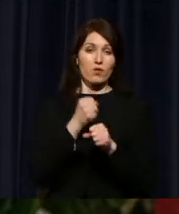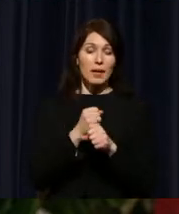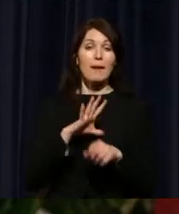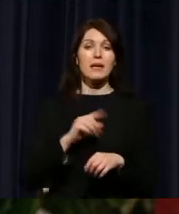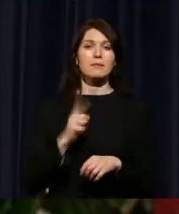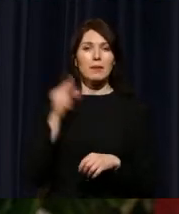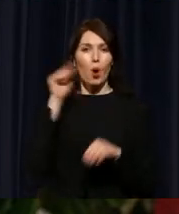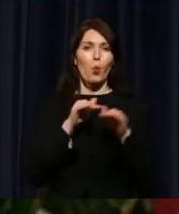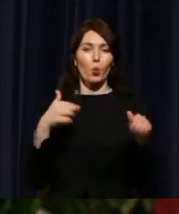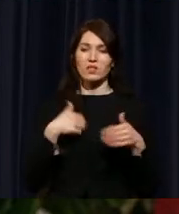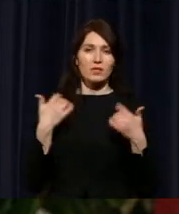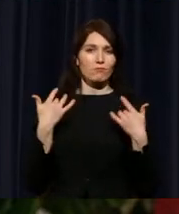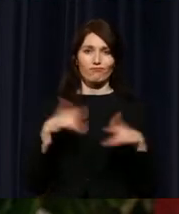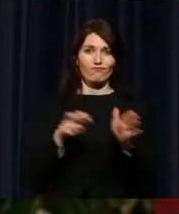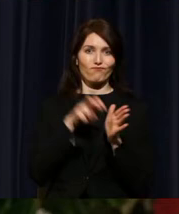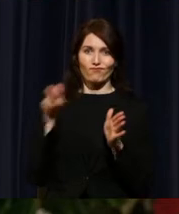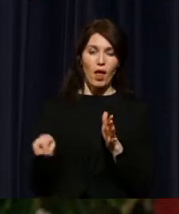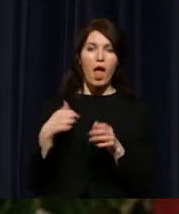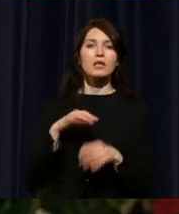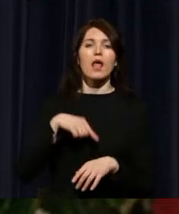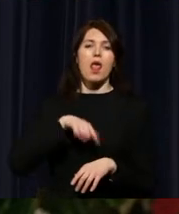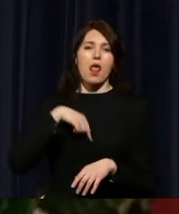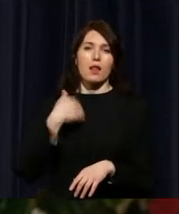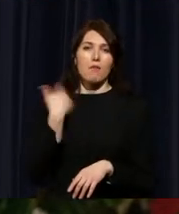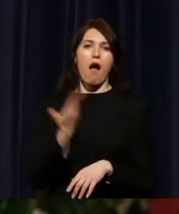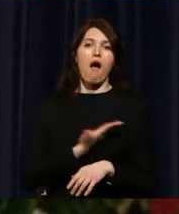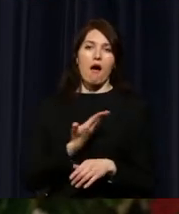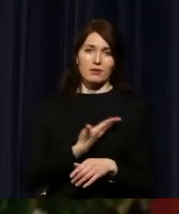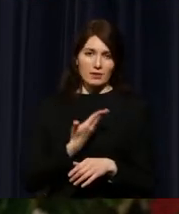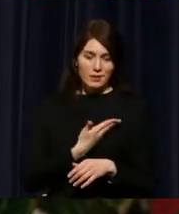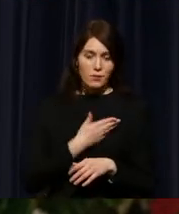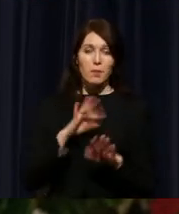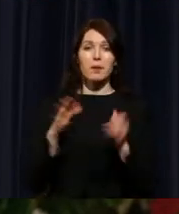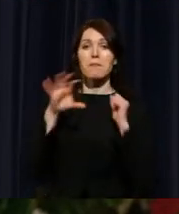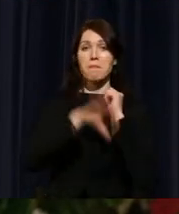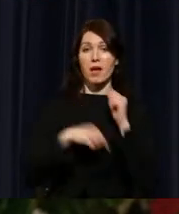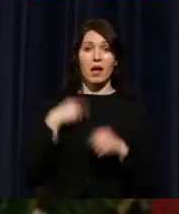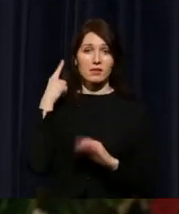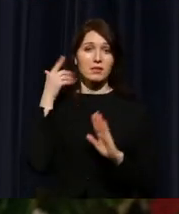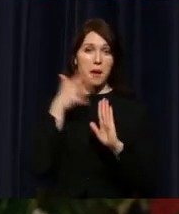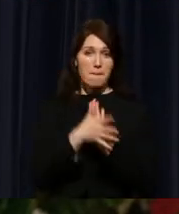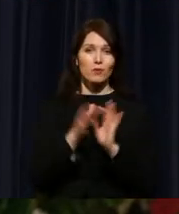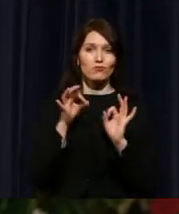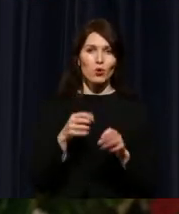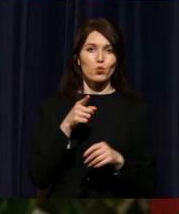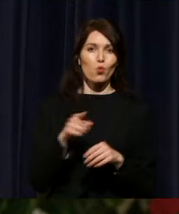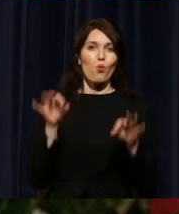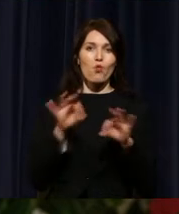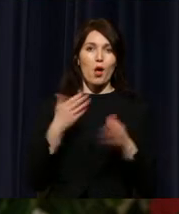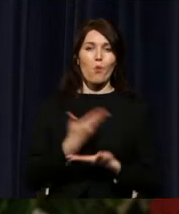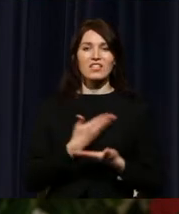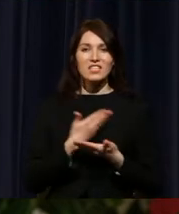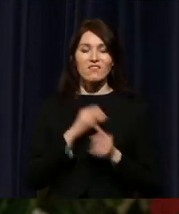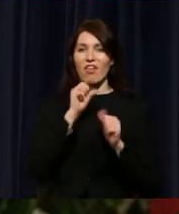pirmā kursa aizgāju projām, un es ilgi īstenā pārdzīvoju, bet tu beigās saproti, jā, nu tu īsti neko varbūt dzīvē varbūt